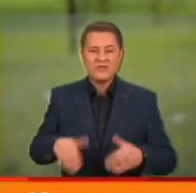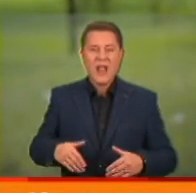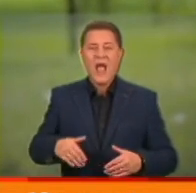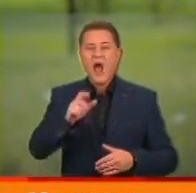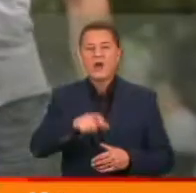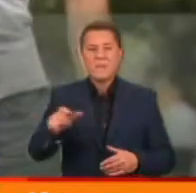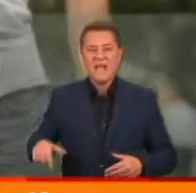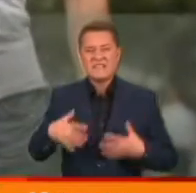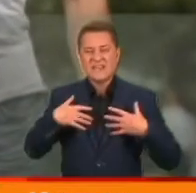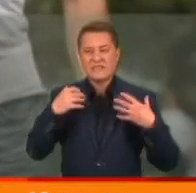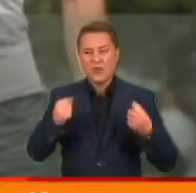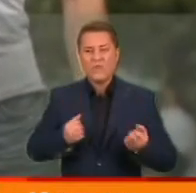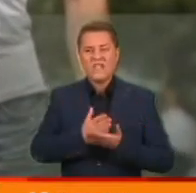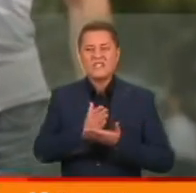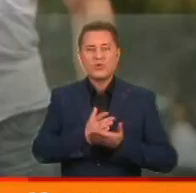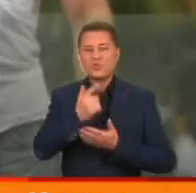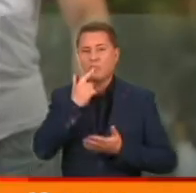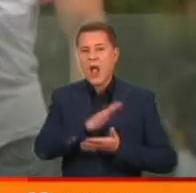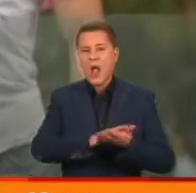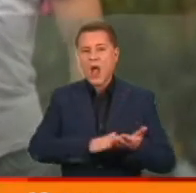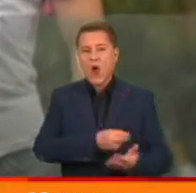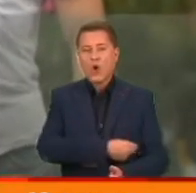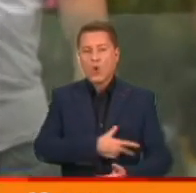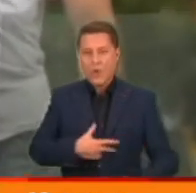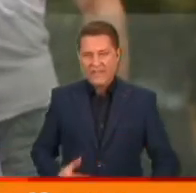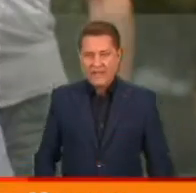здоров'я і служба крові. Це що?